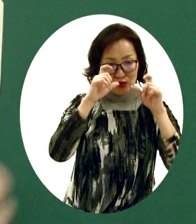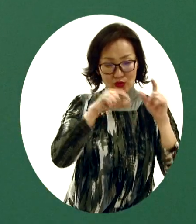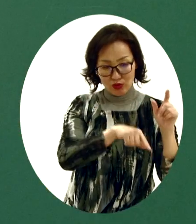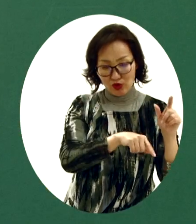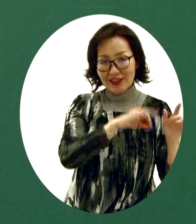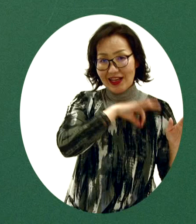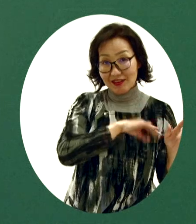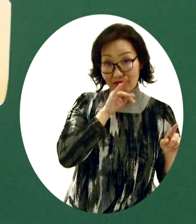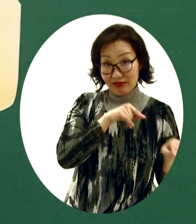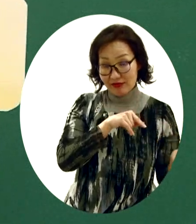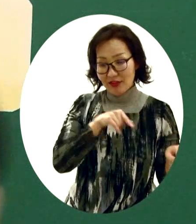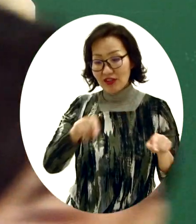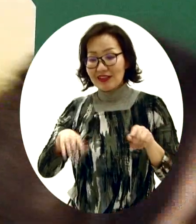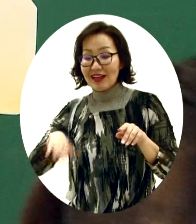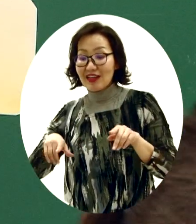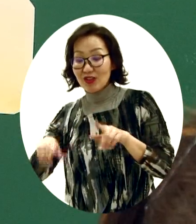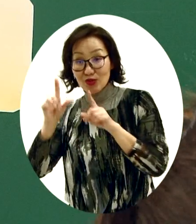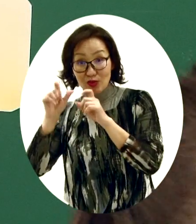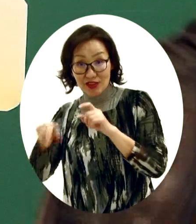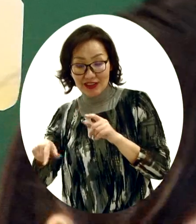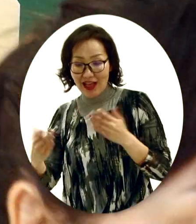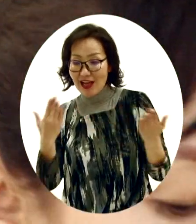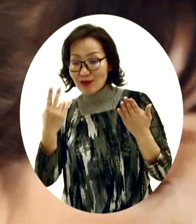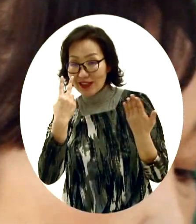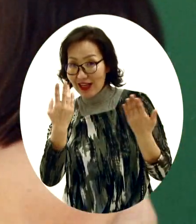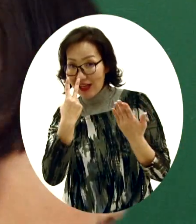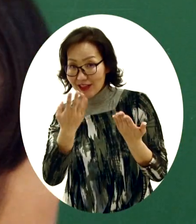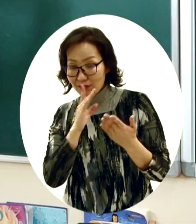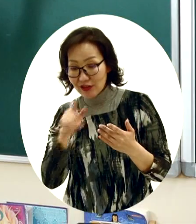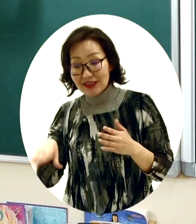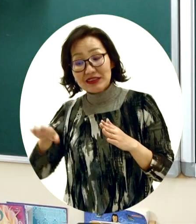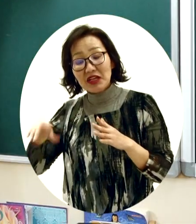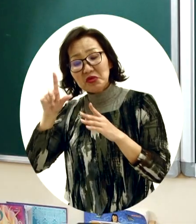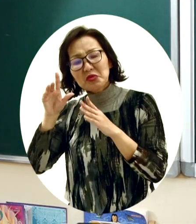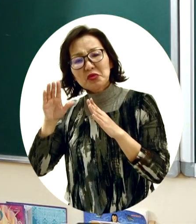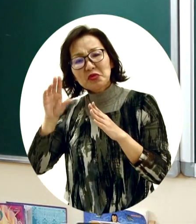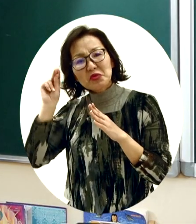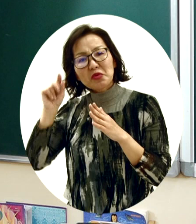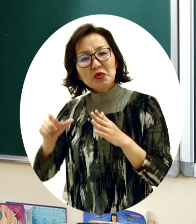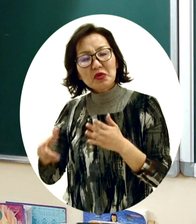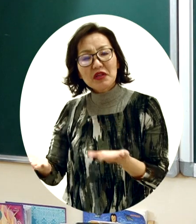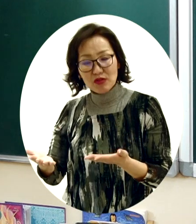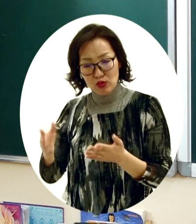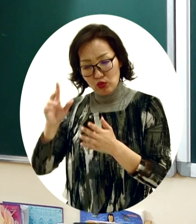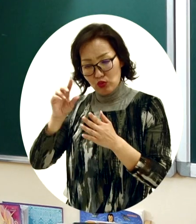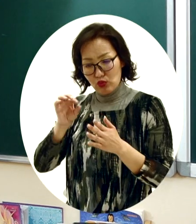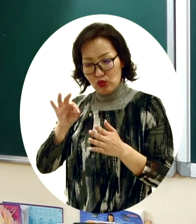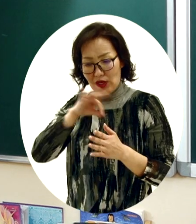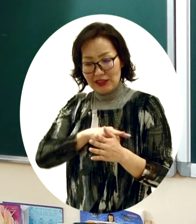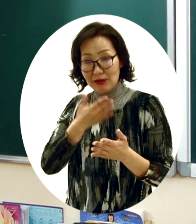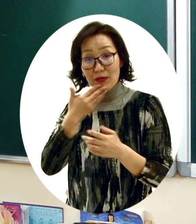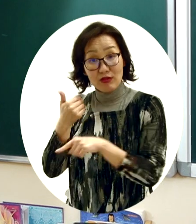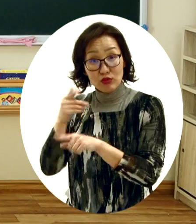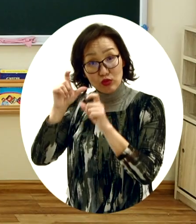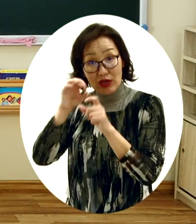зураг дүрс ашиглана. Дараагийн нэг сурагчийг бүгдээрээ харьцуулан харъя. Дараагийн сурагч зураг дүрс ашиглаагүй